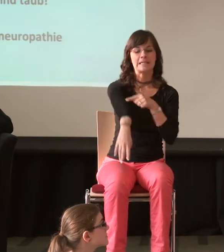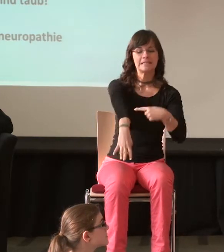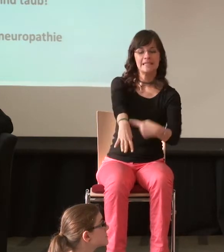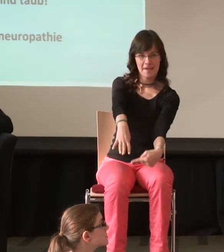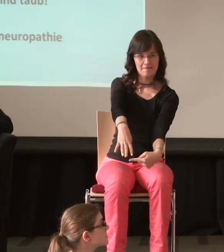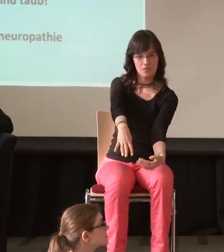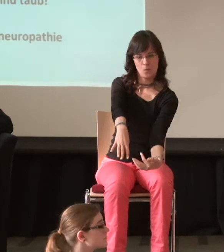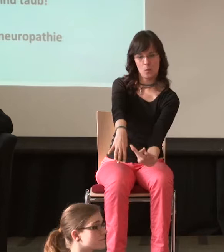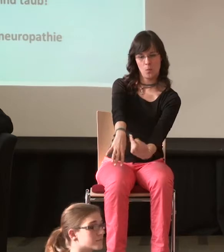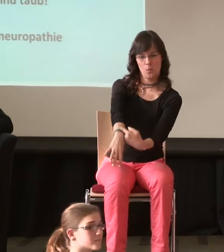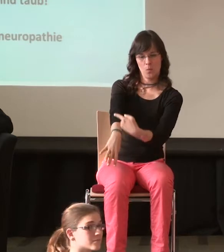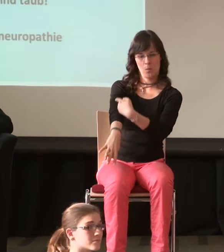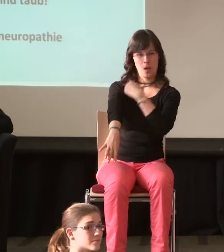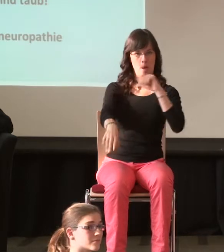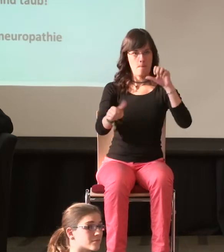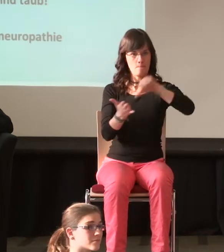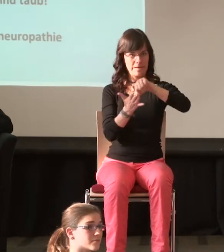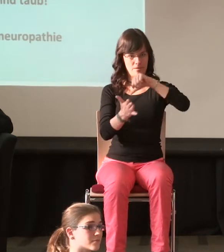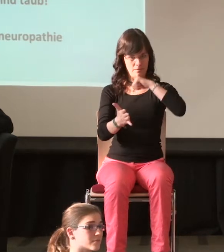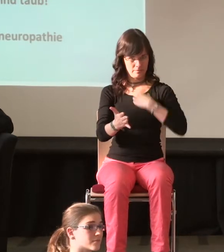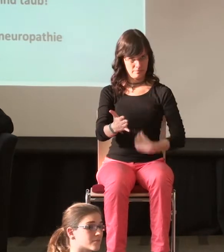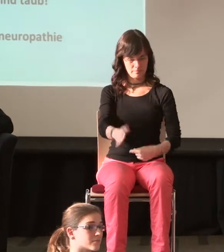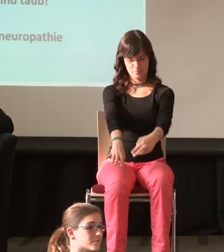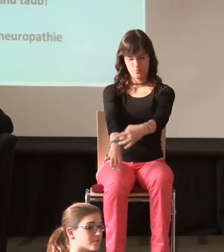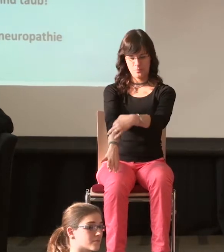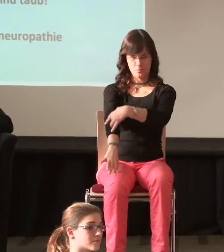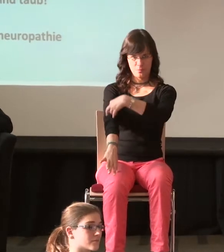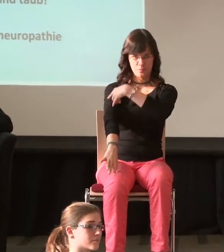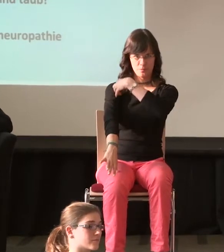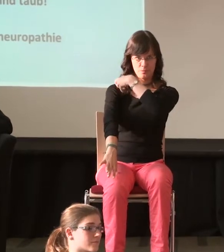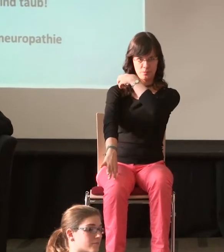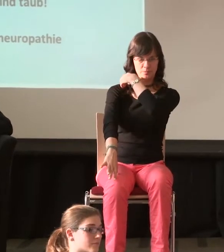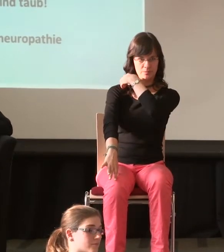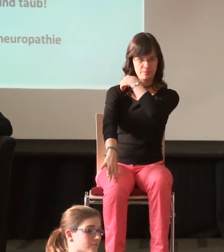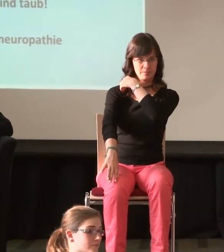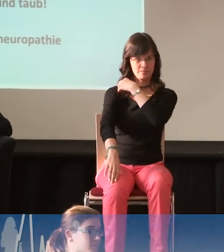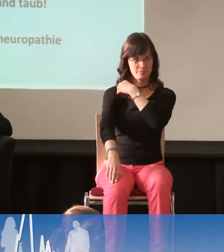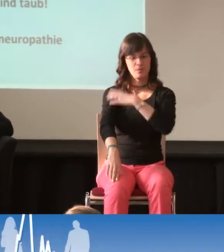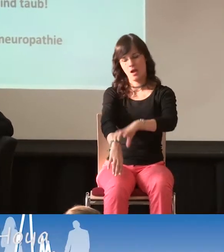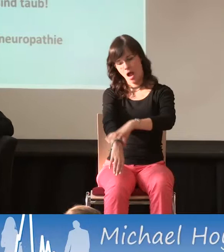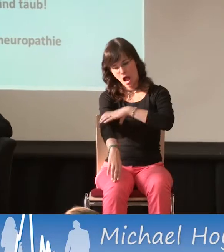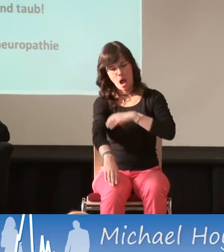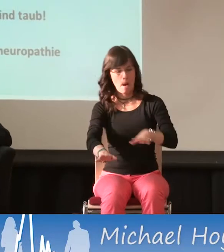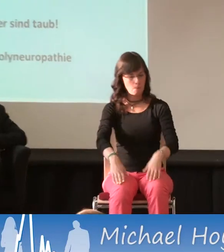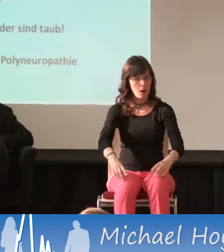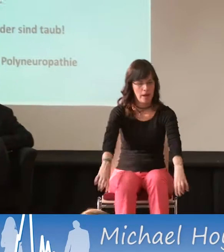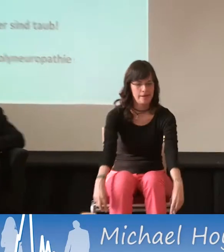zum Körpermittelpunkt und rollen dann die Extremität ab, also die arme Beine,